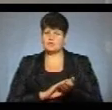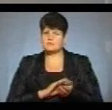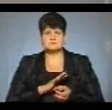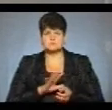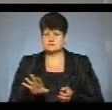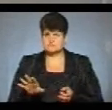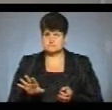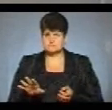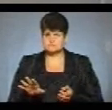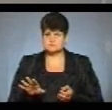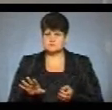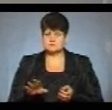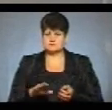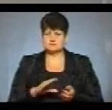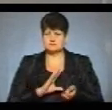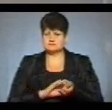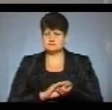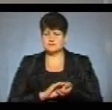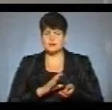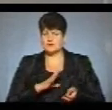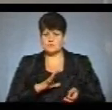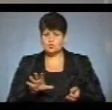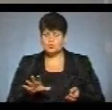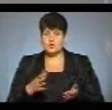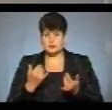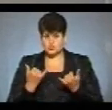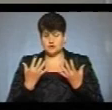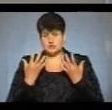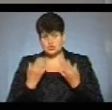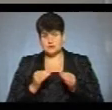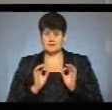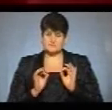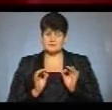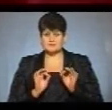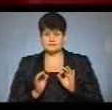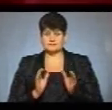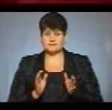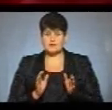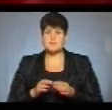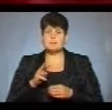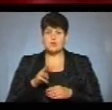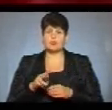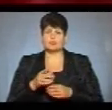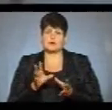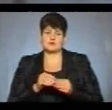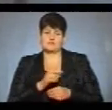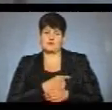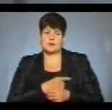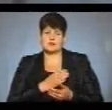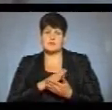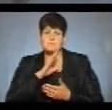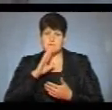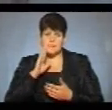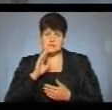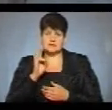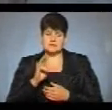відсутня на лівій руці, пульсація була відсутня, на сьогоднішній день стан її стабілізовано. З Миколою в лікарні перебуває його мати